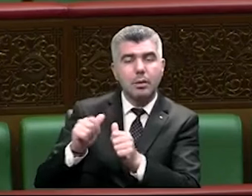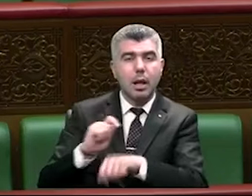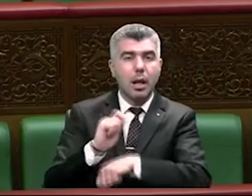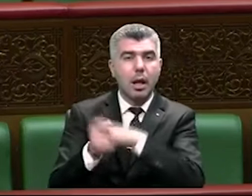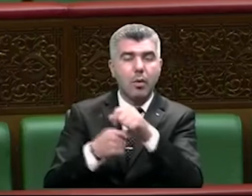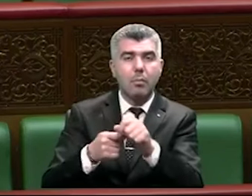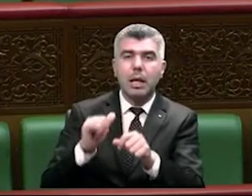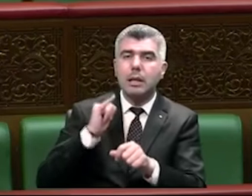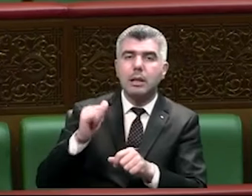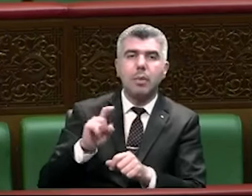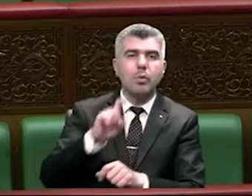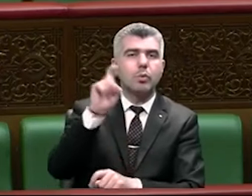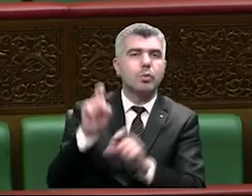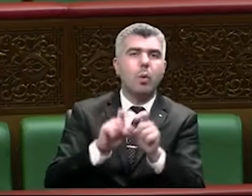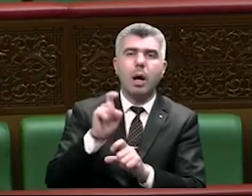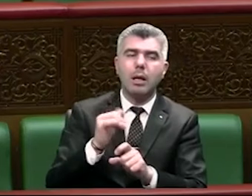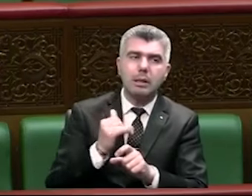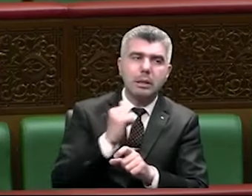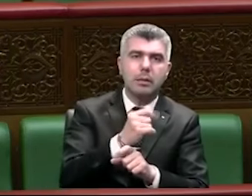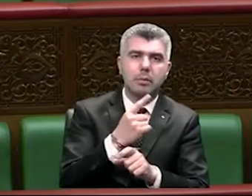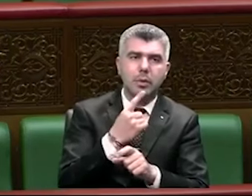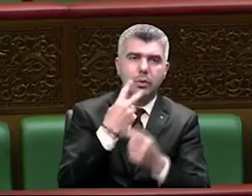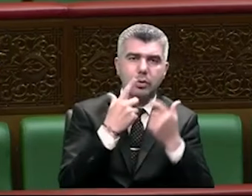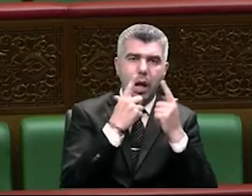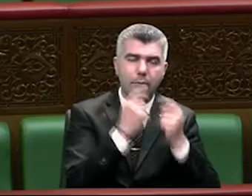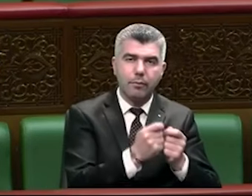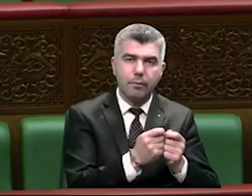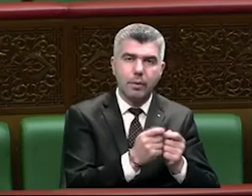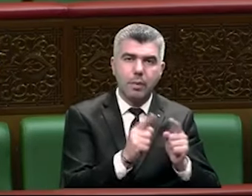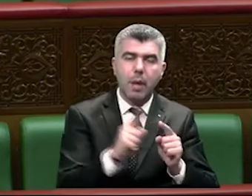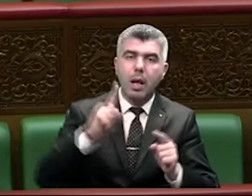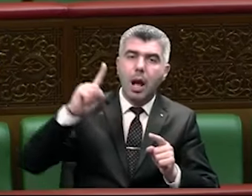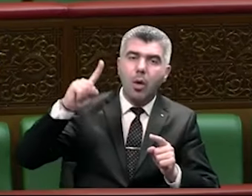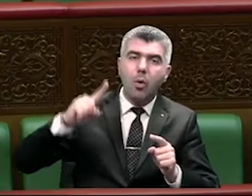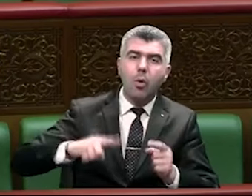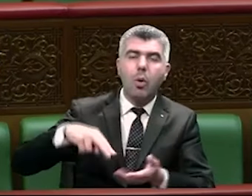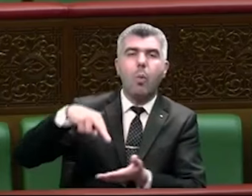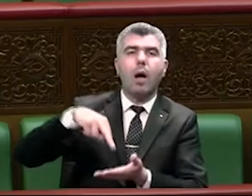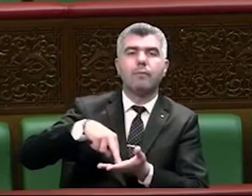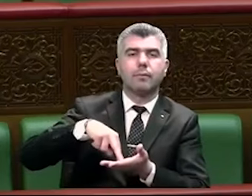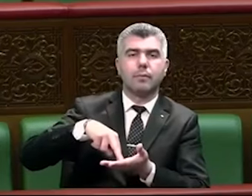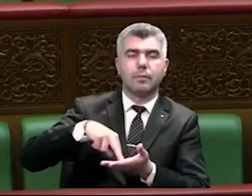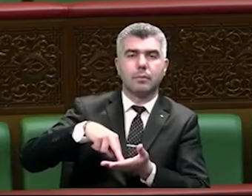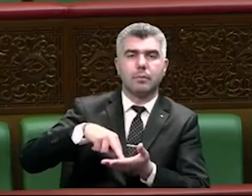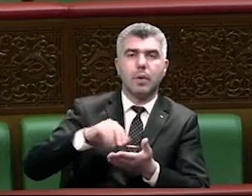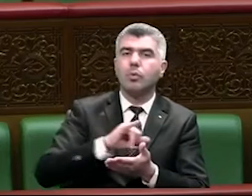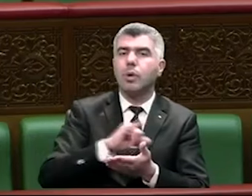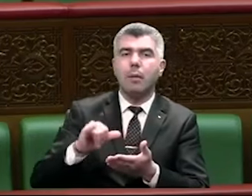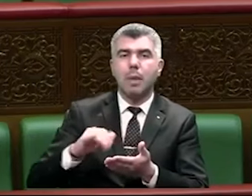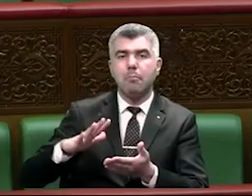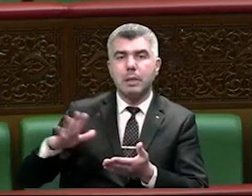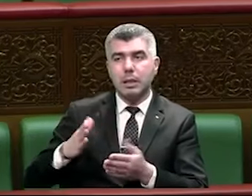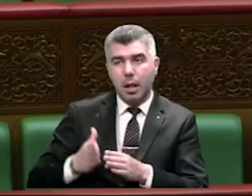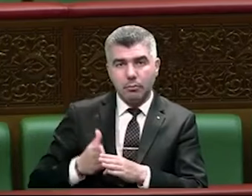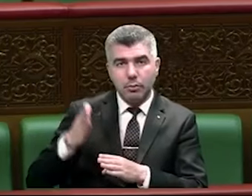الناس يسالونا يوميا مني كنمشي لعندهم وشوفهم را الناس كيقولك اودي كيبقى النهار كله ومي كيوصل الحاضره ما عندوش باش يرجع